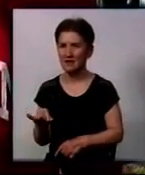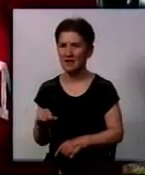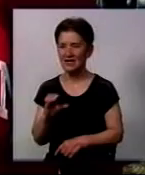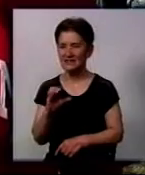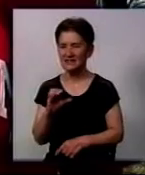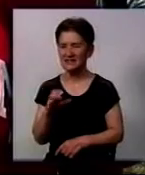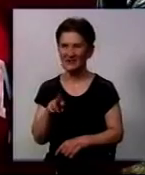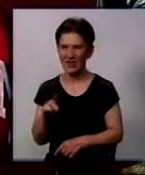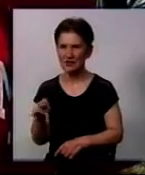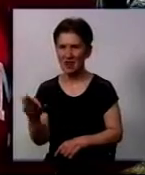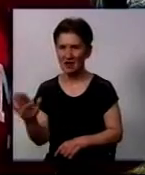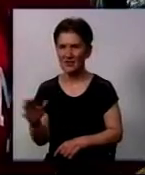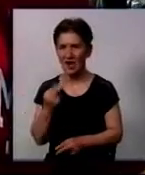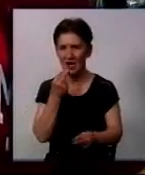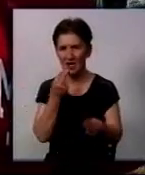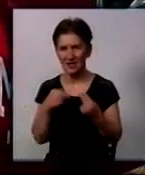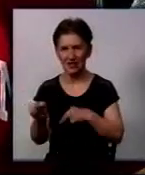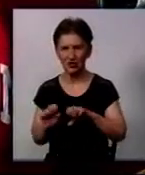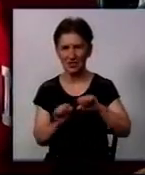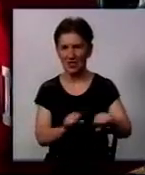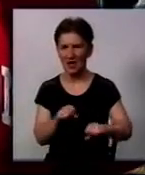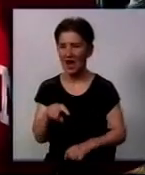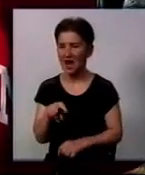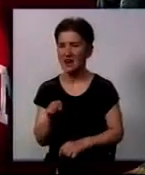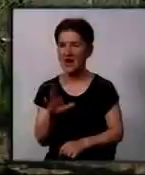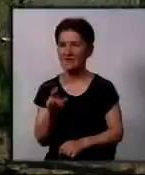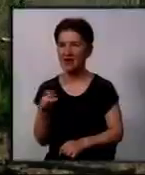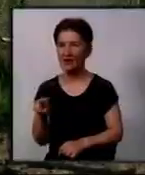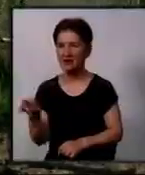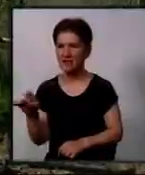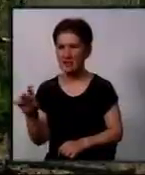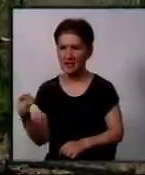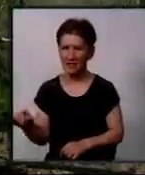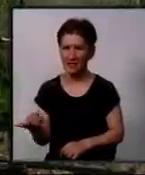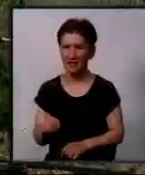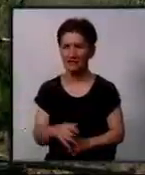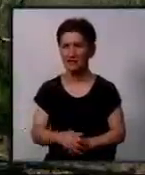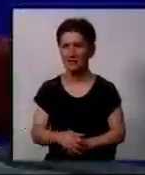Святослав, кращий захисник Левандовський Богдан і МВП турніру Бойко Андрій.